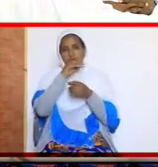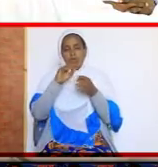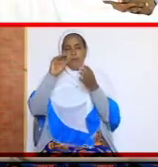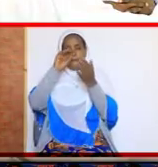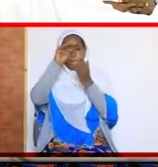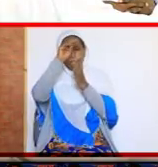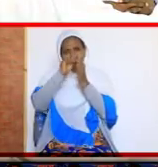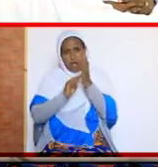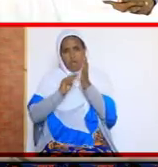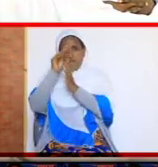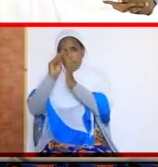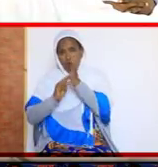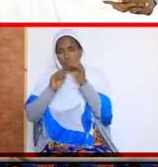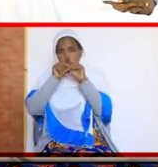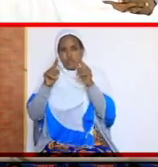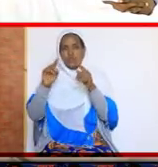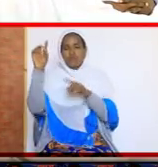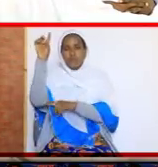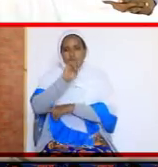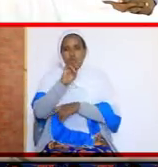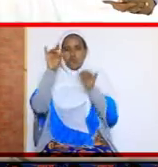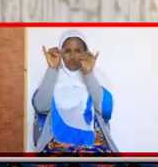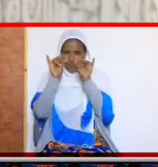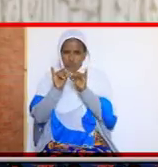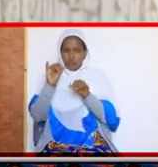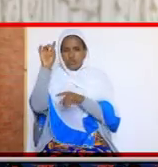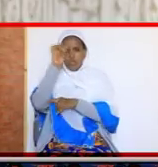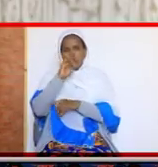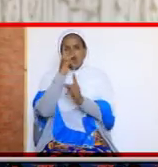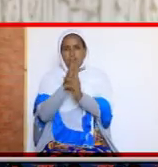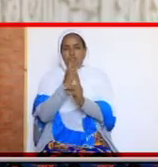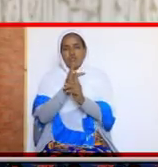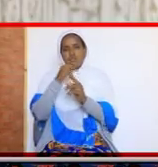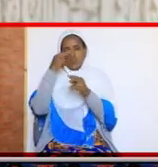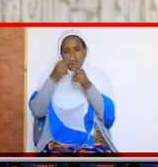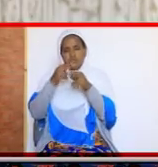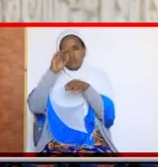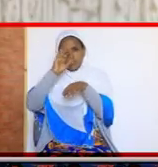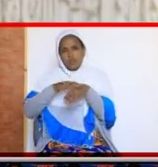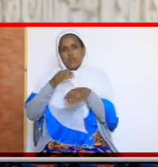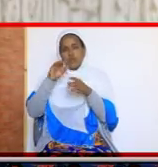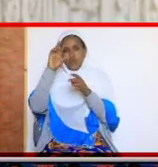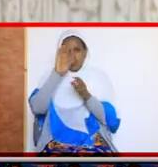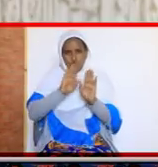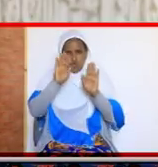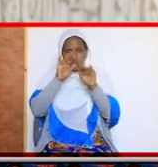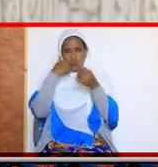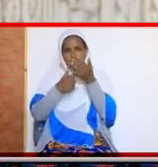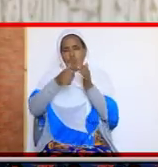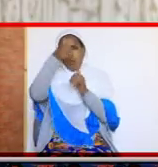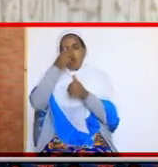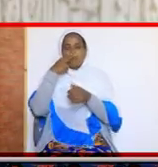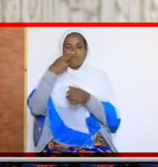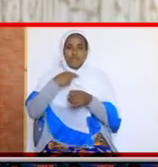እና ምዕራፉ ግን እንደተባለው ቀኑን ሙሉ ተቁሞ የሚውለው እሁድም ተቁሞ